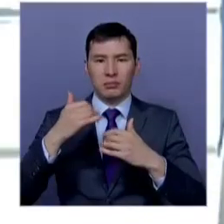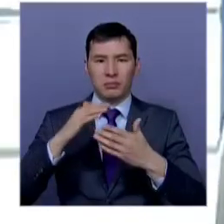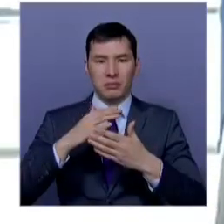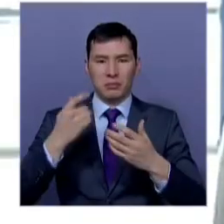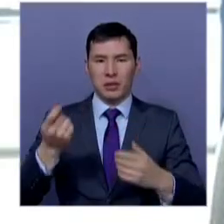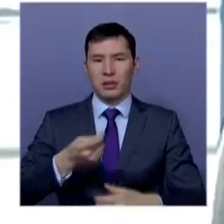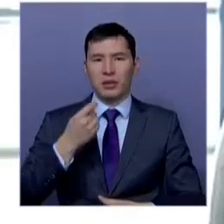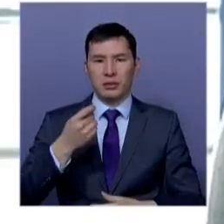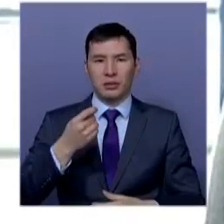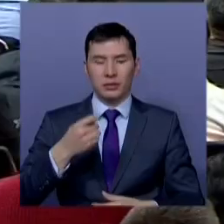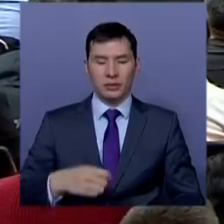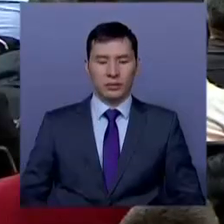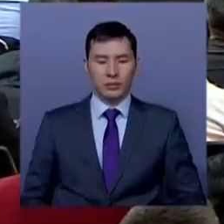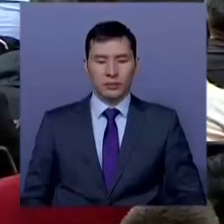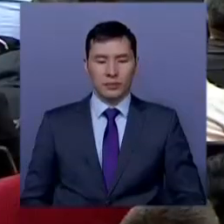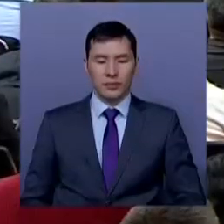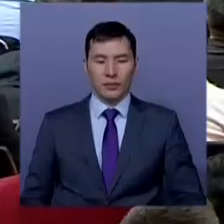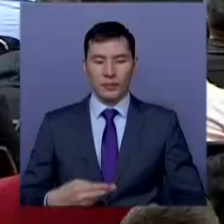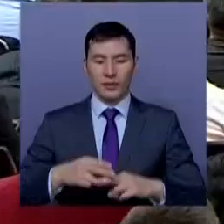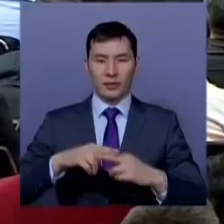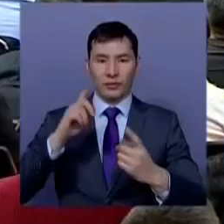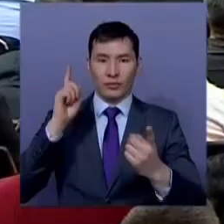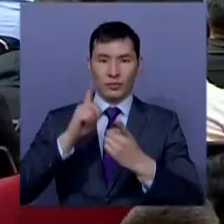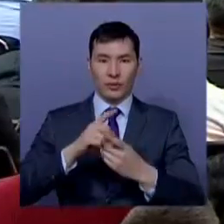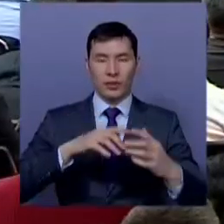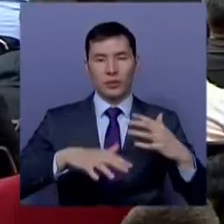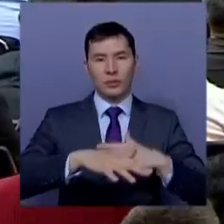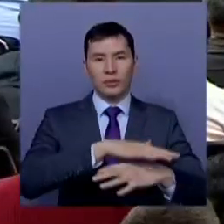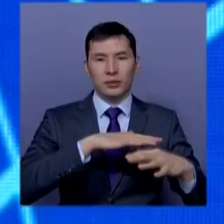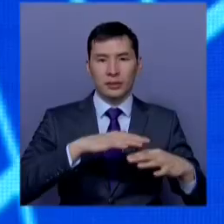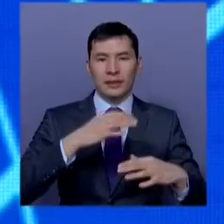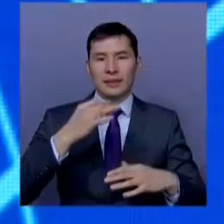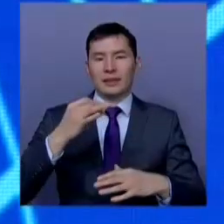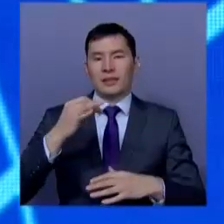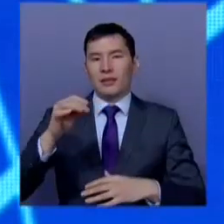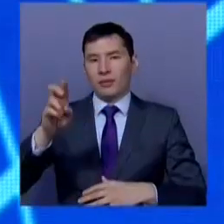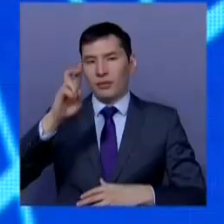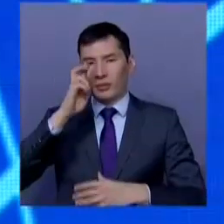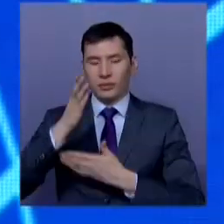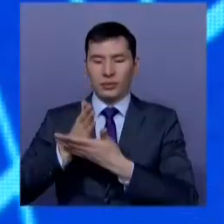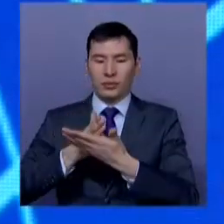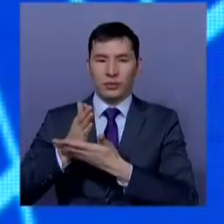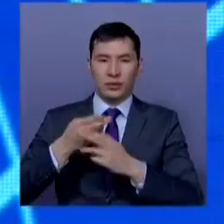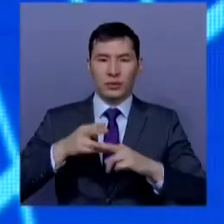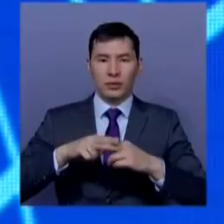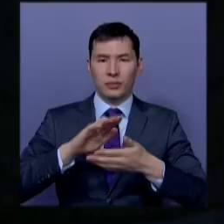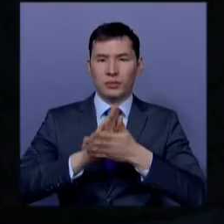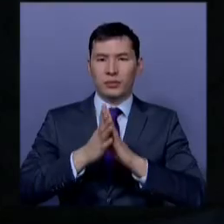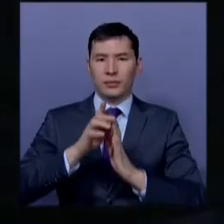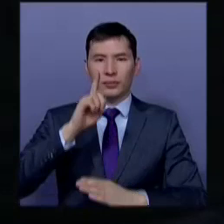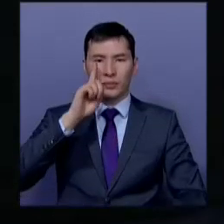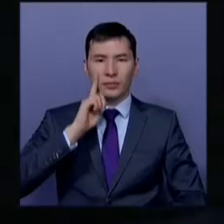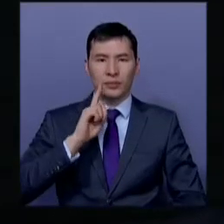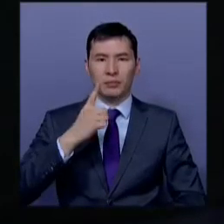кері әсерін тигізеді деп есептеймін. Мұндай кездесулер тұрғындар мен билік үшін өте ыңғайлы. Себебі көпшілік басшыларға кіріп өз мәселесін айту